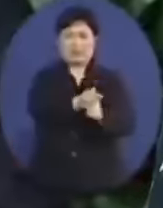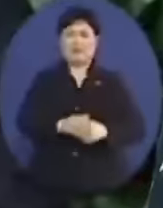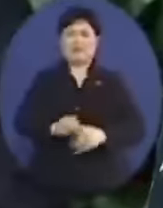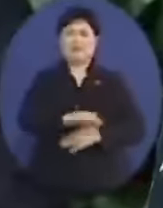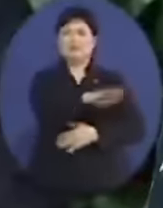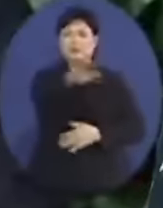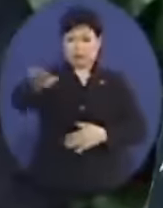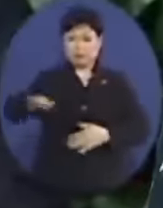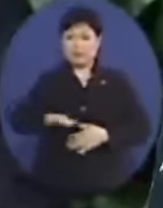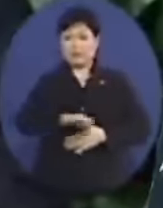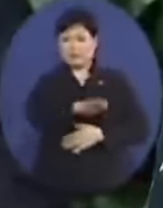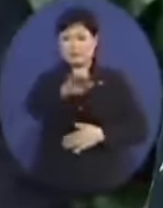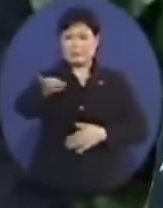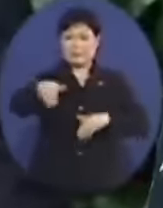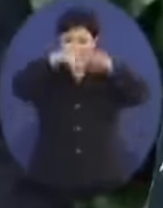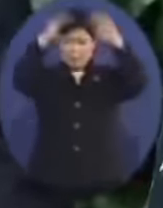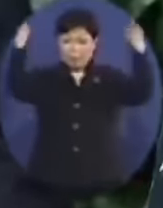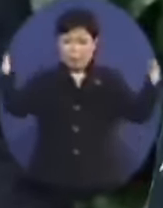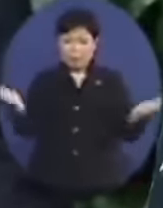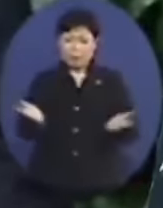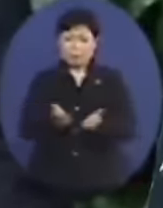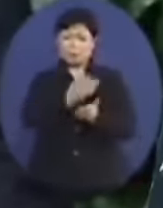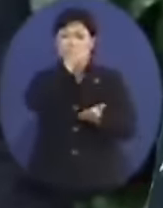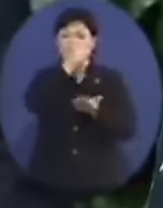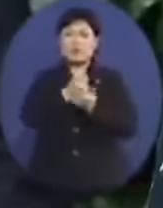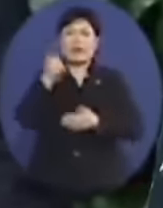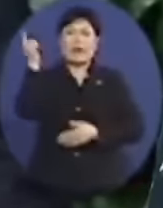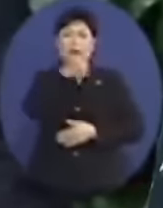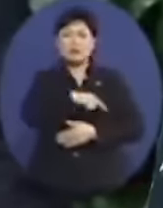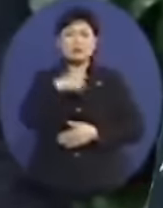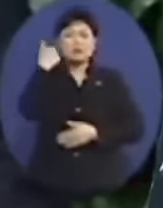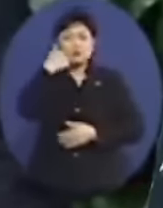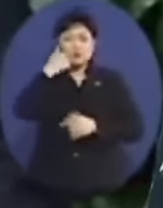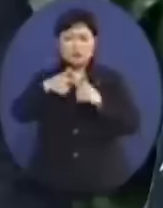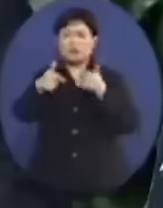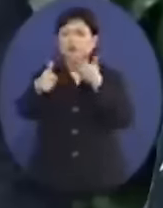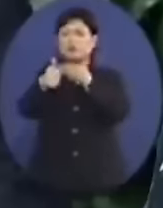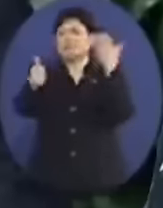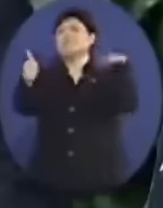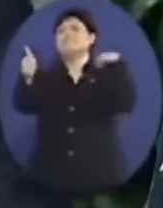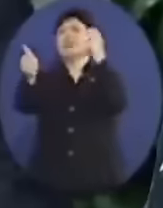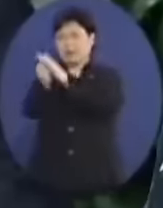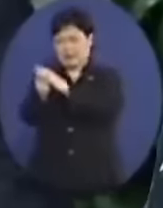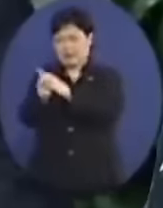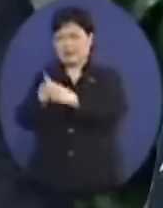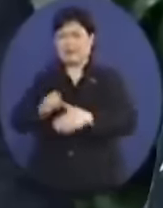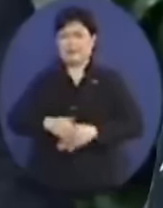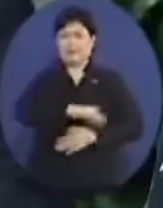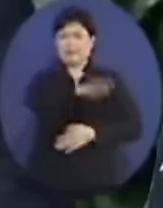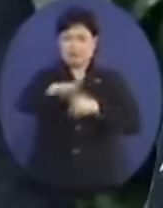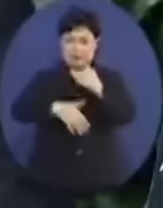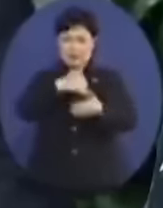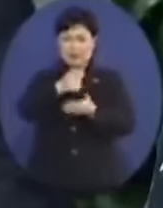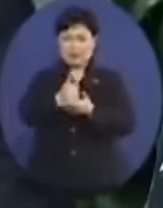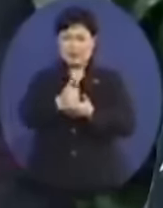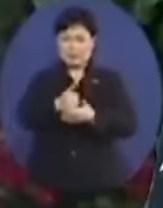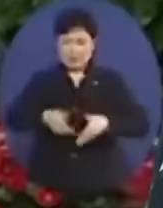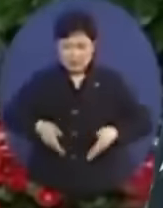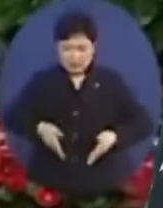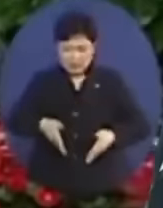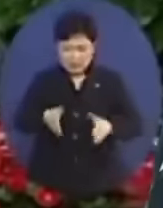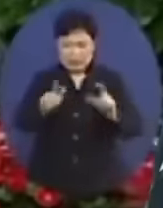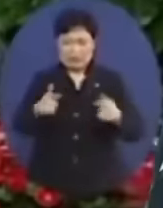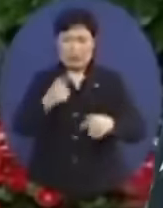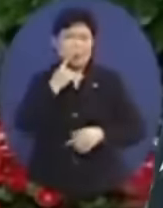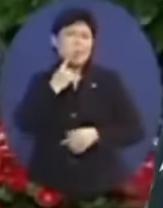담당시키셨도다 모두의 죄악을 그에게 담당 시켰다 우리는 하나님의 길이 아닌 제 탐욕의